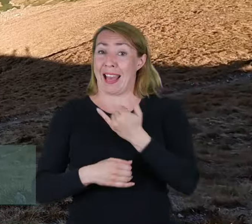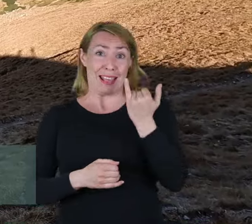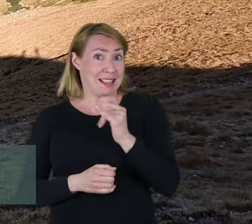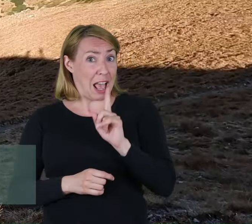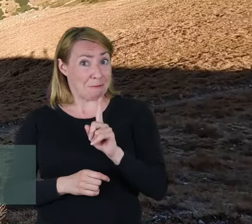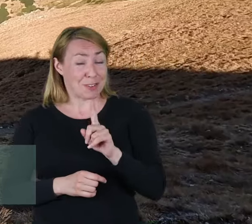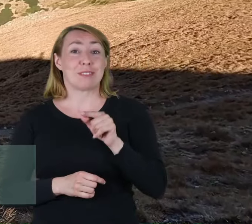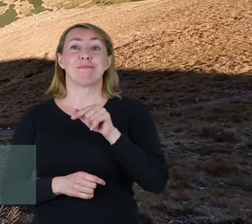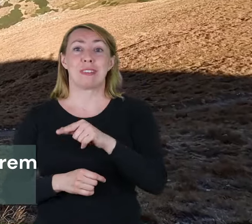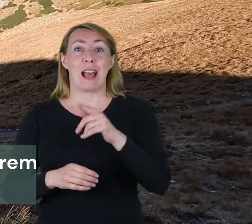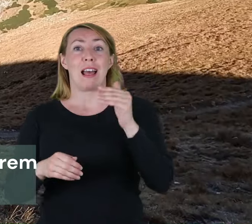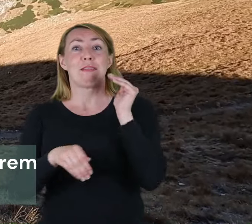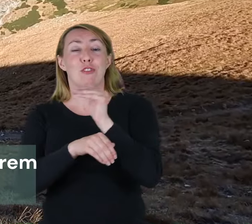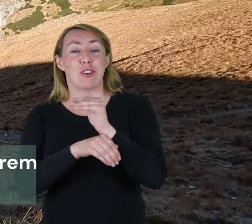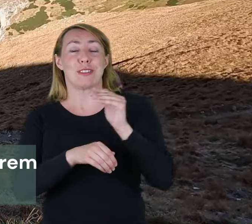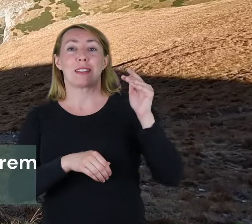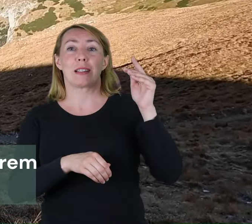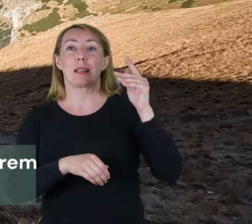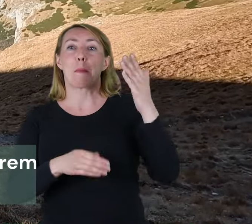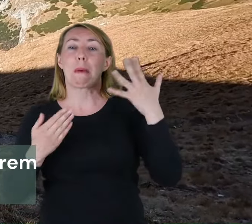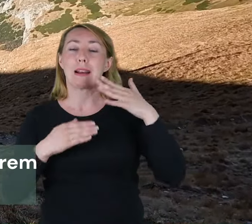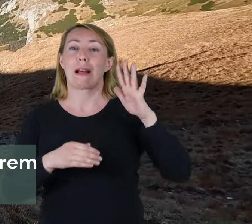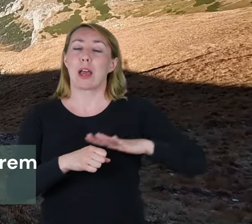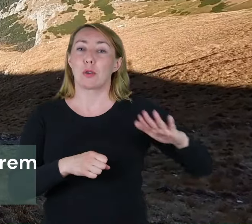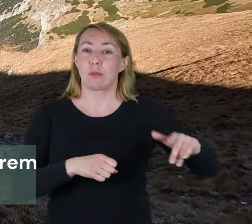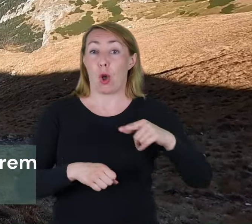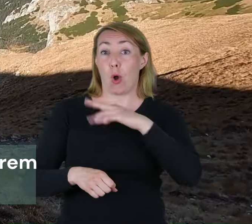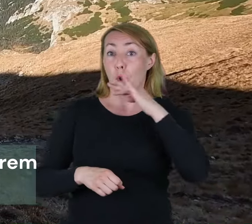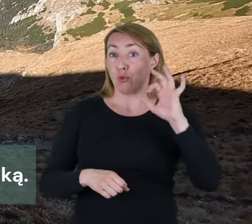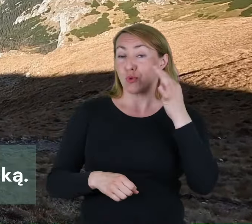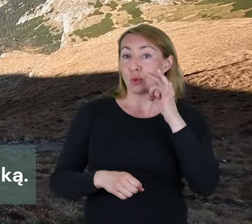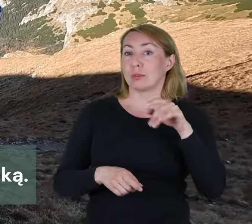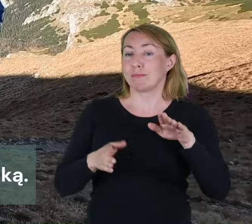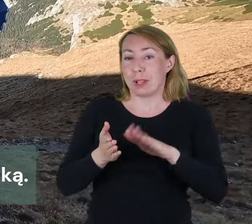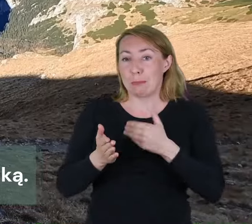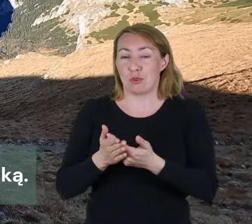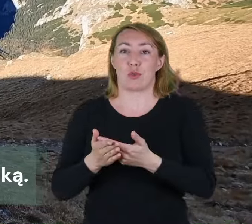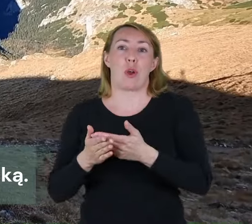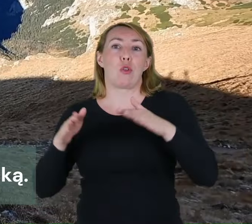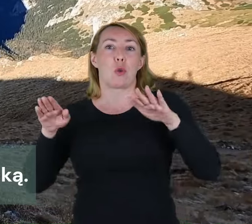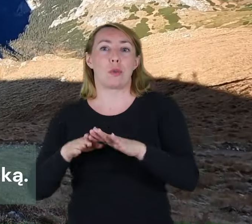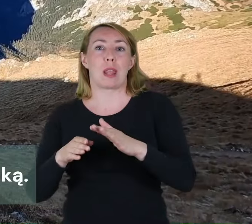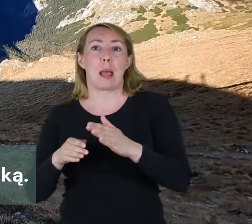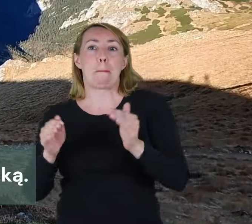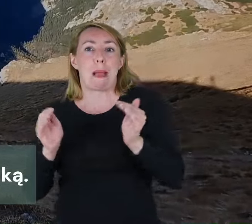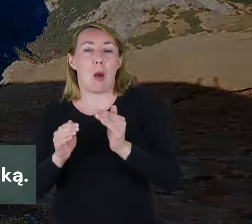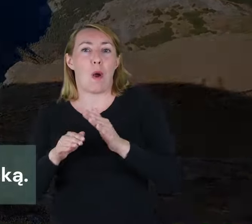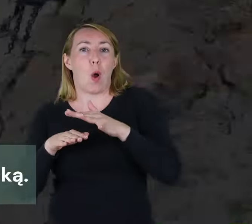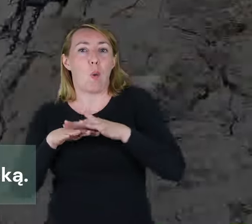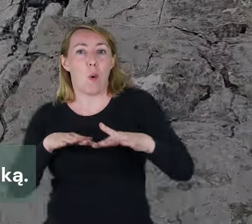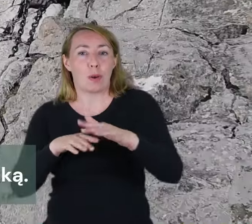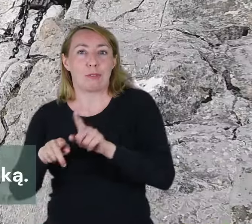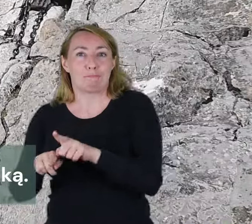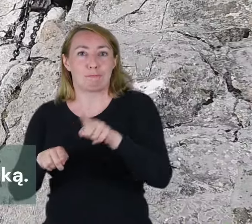jest. W Tatrzańskim Parku Narodowym tym kolorem jest wyznaczony na przykład szlak z Doliny Małej Łąki na Kopę Kondracką.